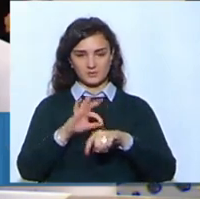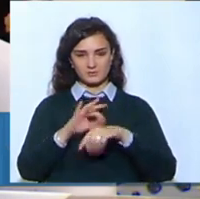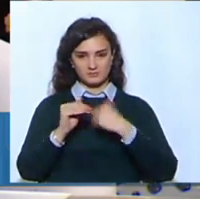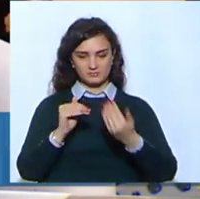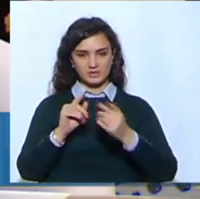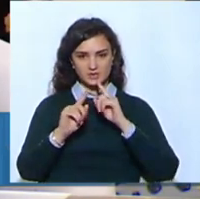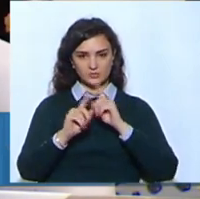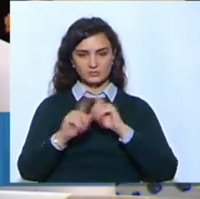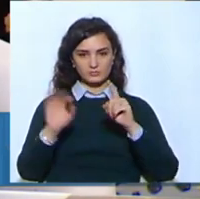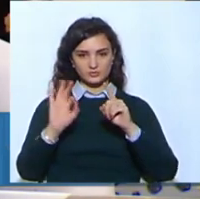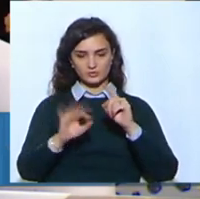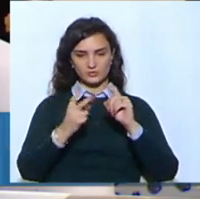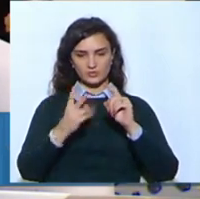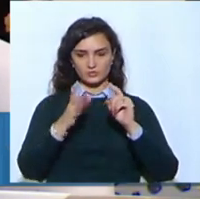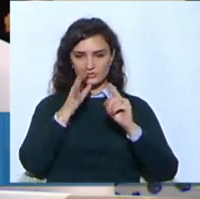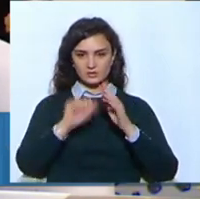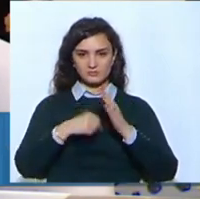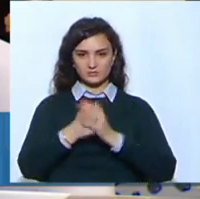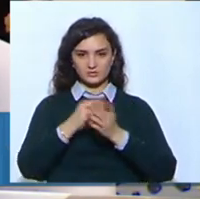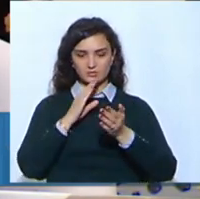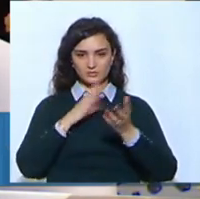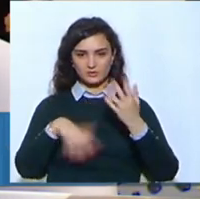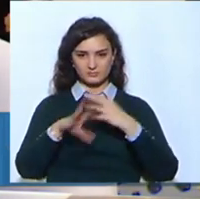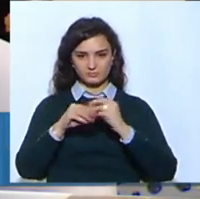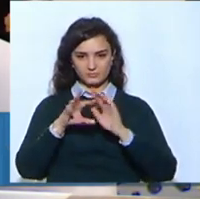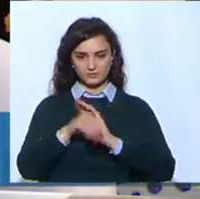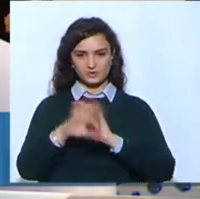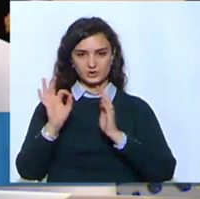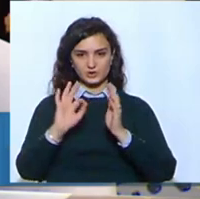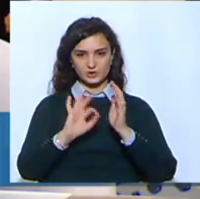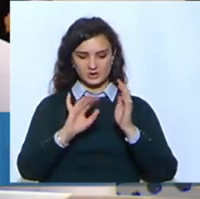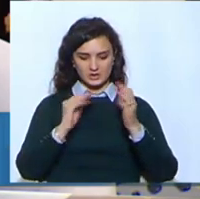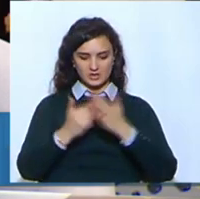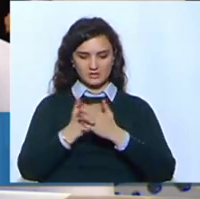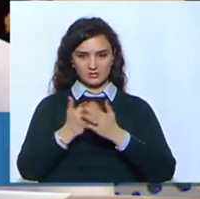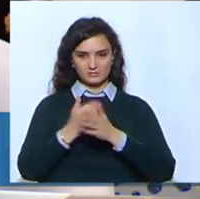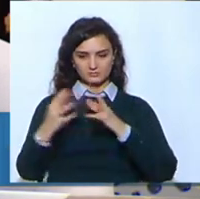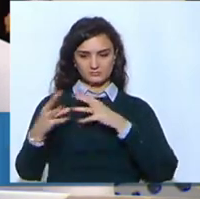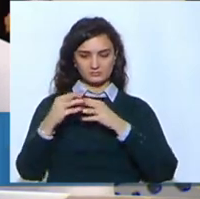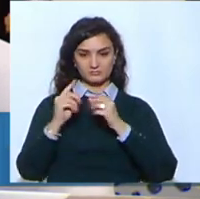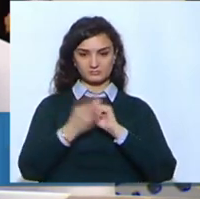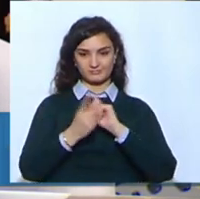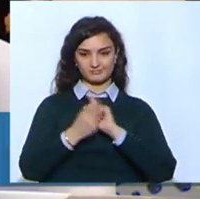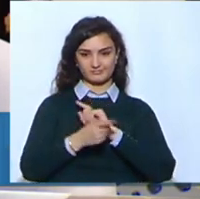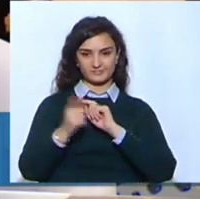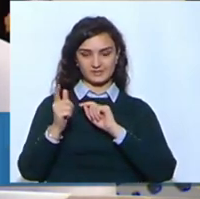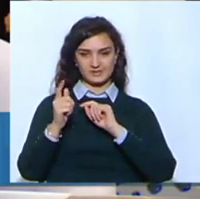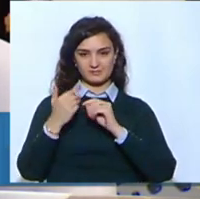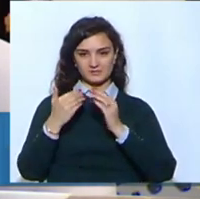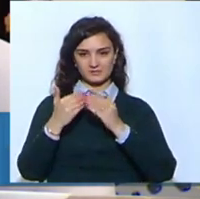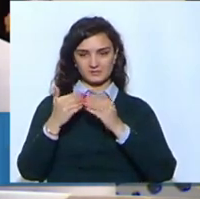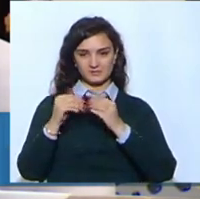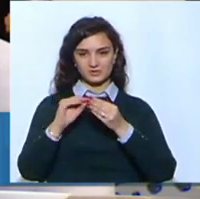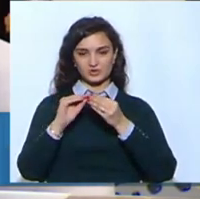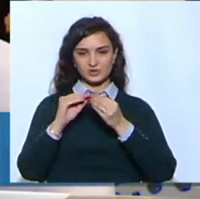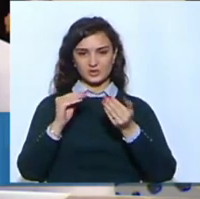მიეკუთვნება, განსაკუთრებით ხშირია 25 წლამდე გოგონებში, ხშირია ახალი პარტნიორის შეცვლის შემთხვევაში. ქლამიდიის ხშირი